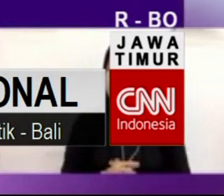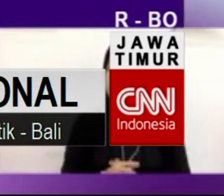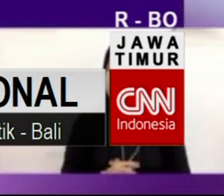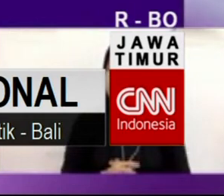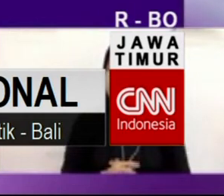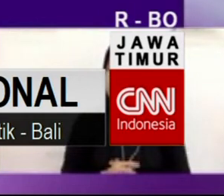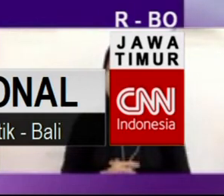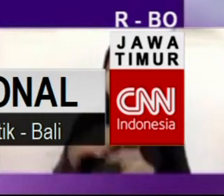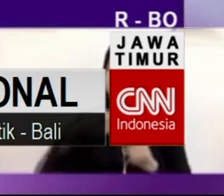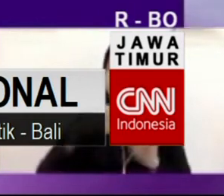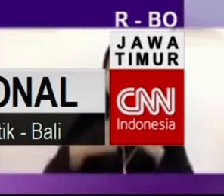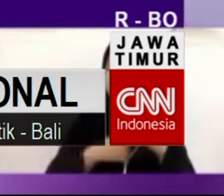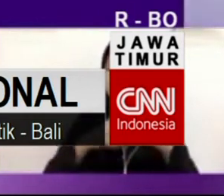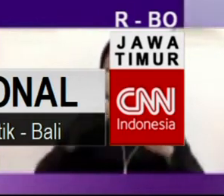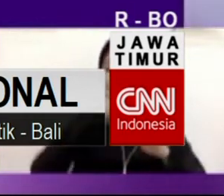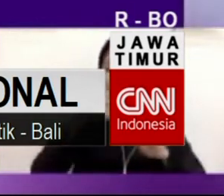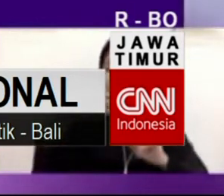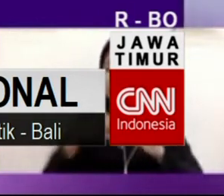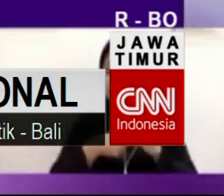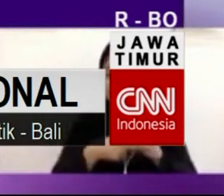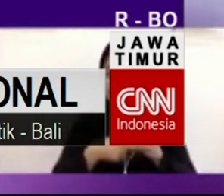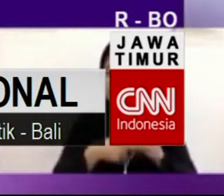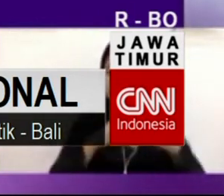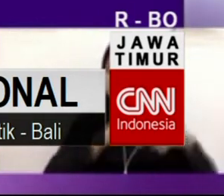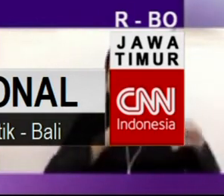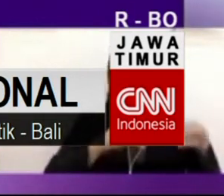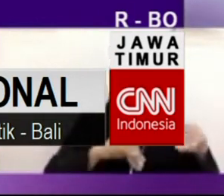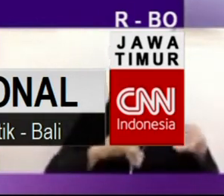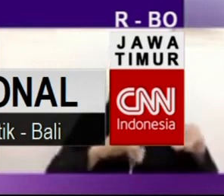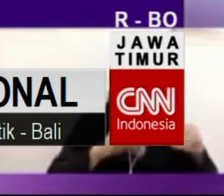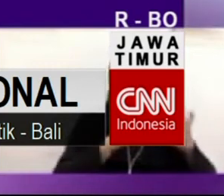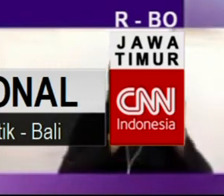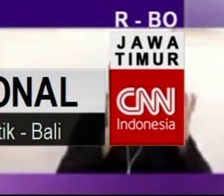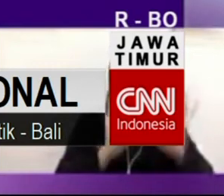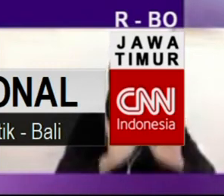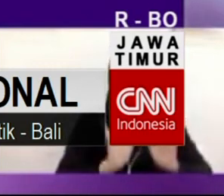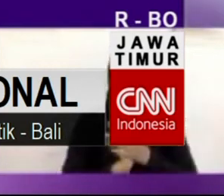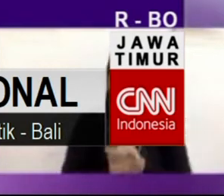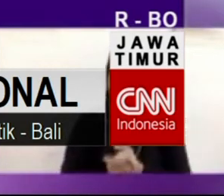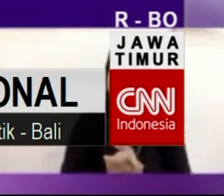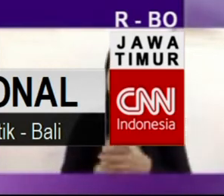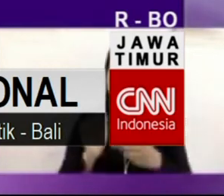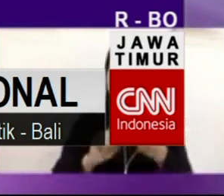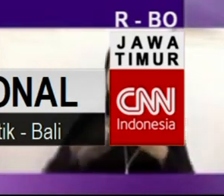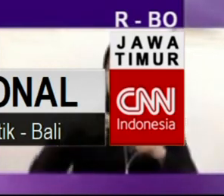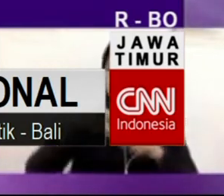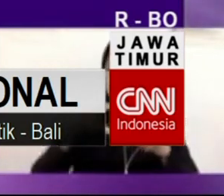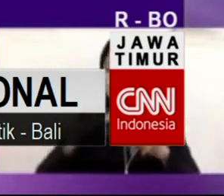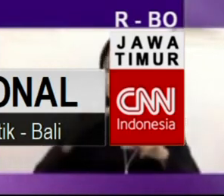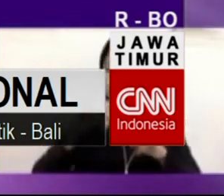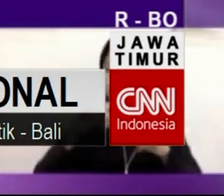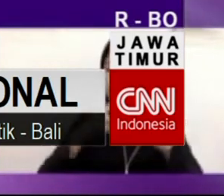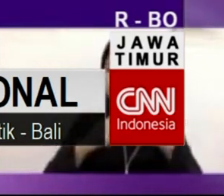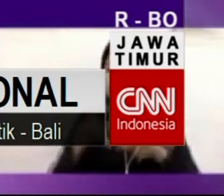konsistensi kita kepada karir yang kita jalani, dan juga kualitas kita dalam menjalankan